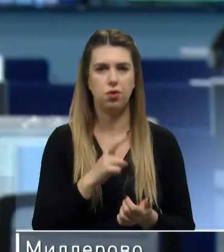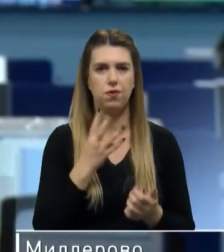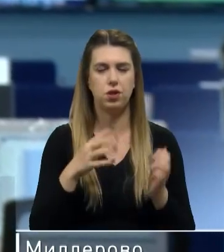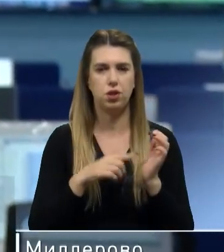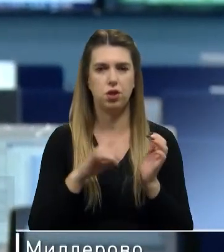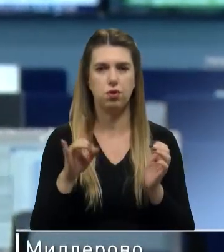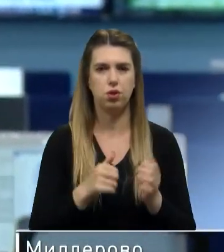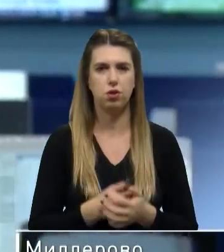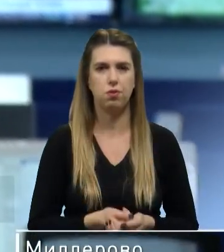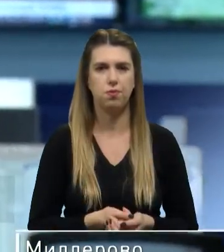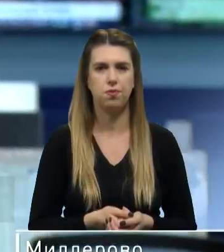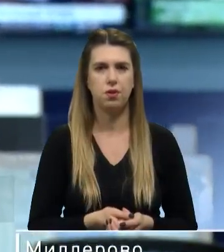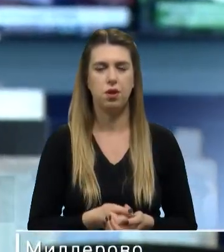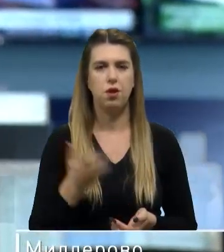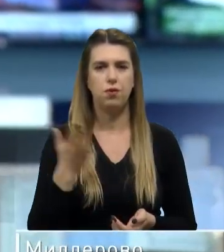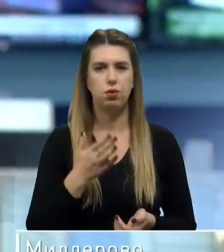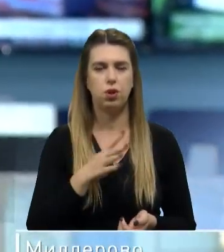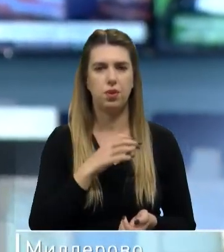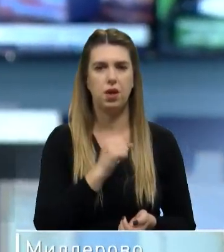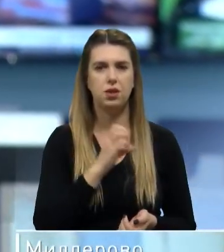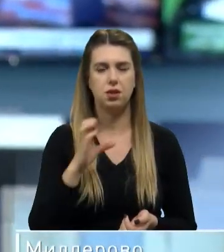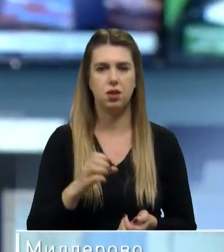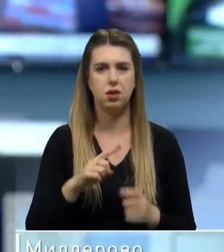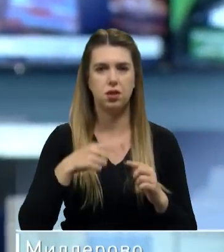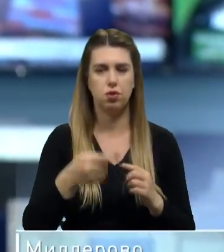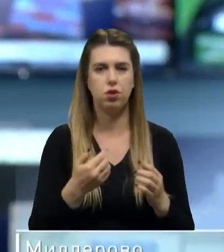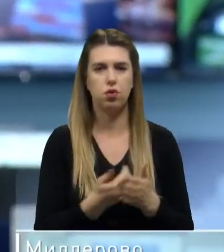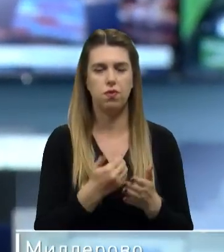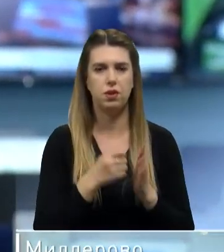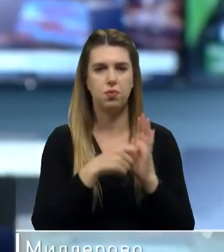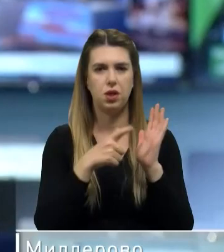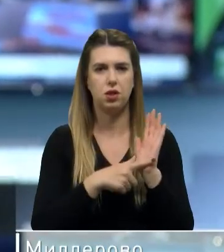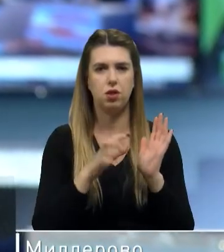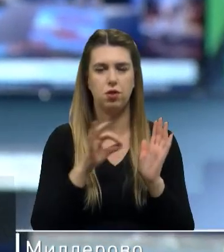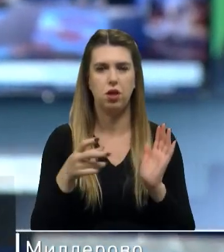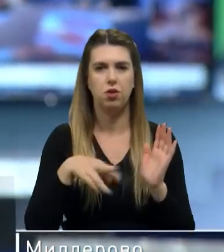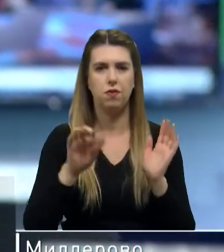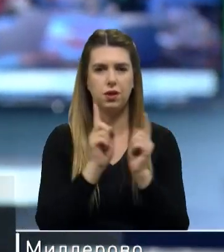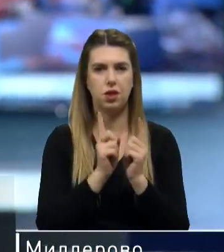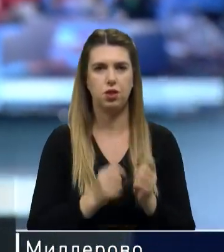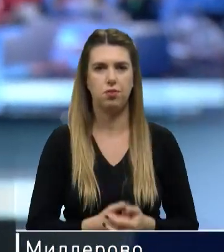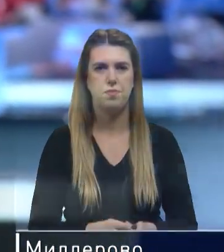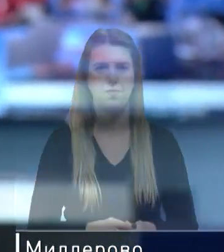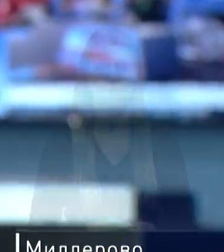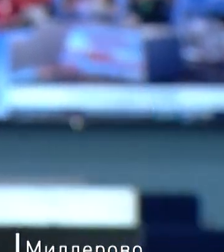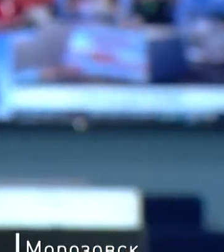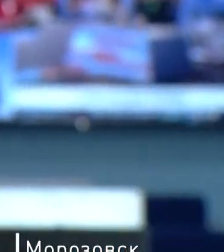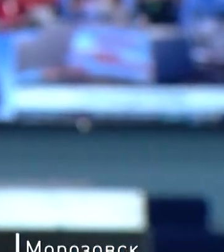сайте don24.ru. В студии была Ася Скрынникова. Следующий выпуск в 17:00. До встречи.